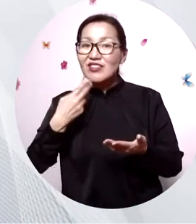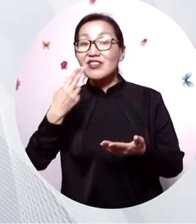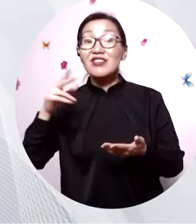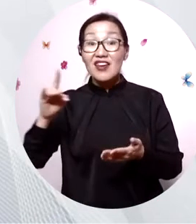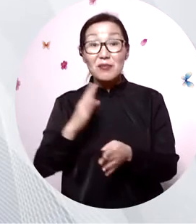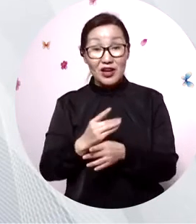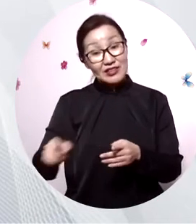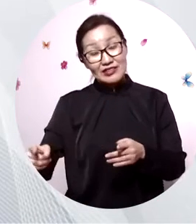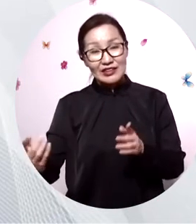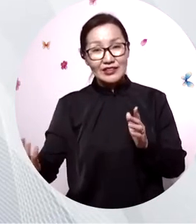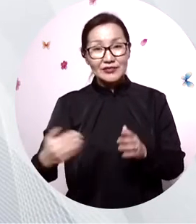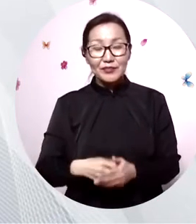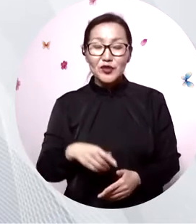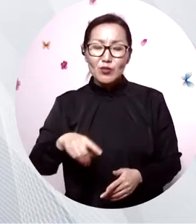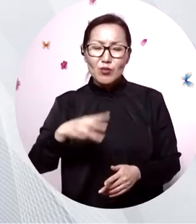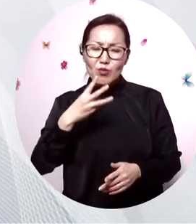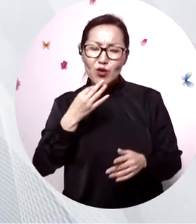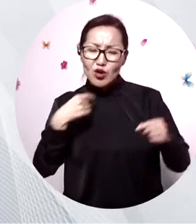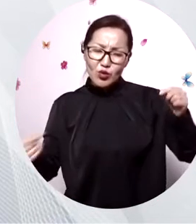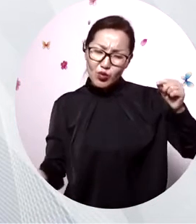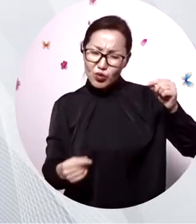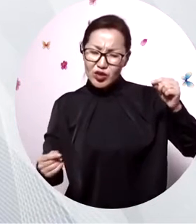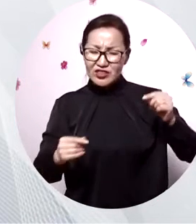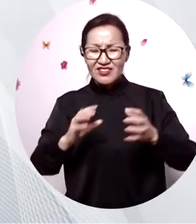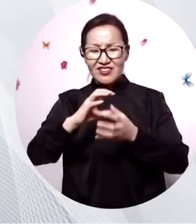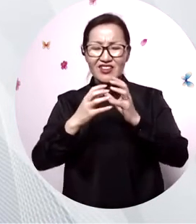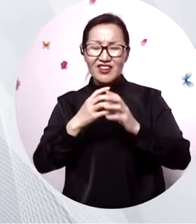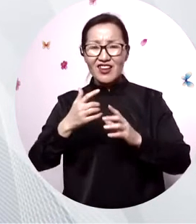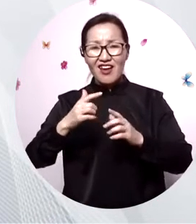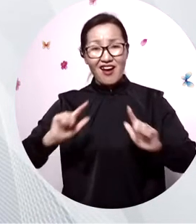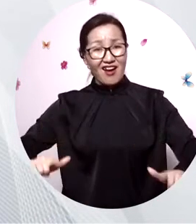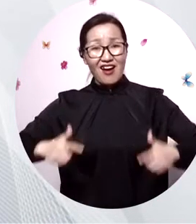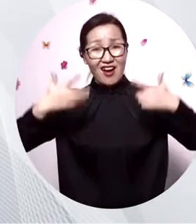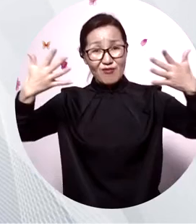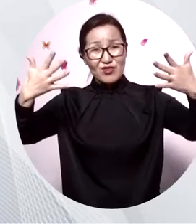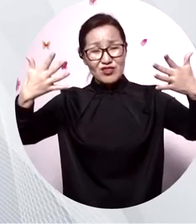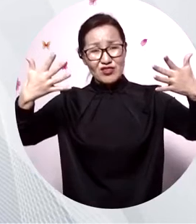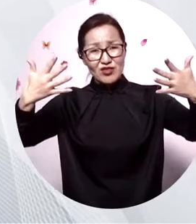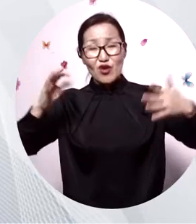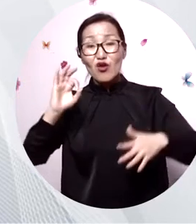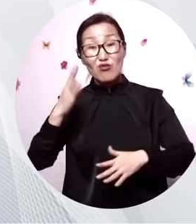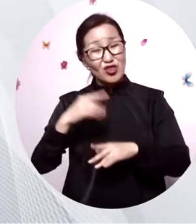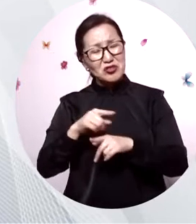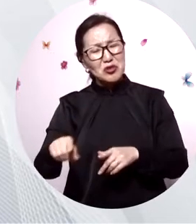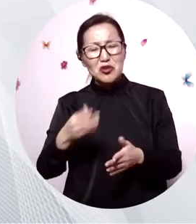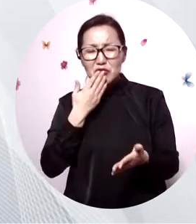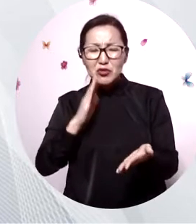нэгдүгээрт Морин хуур хөгжин бол дэлхийн гайхамшигт өв соёлд мөн гэсэн мэдээллийг нотлох баримт нь юу байсан